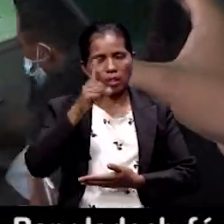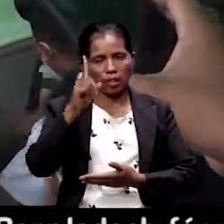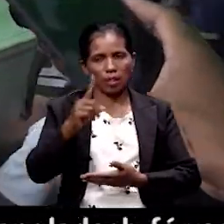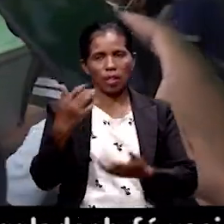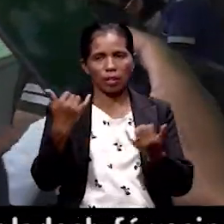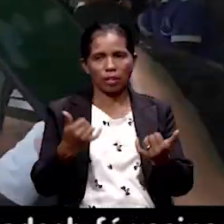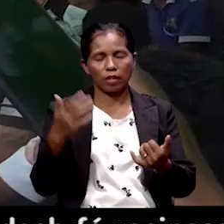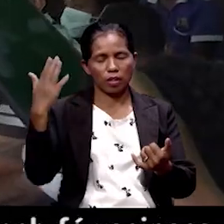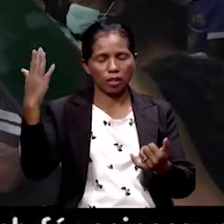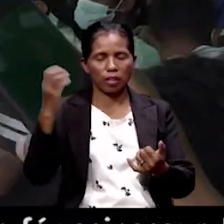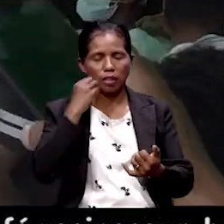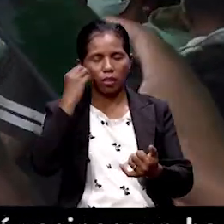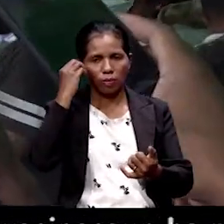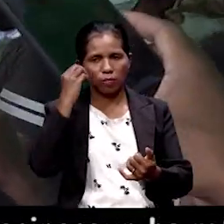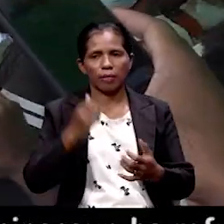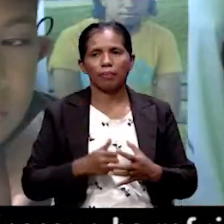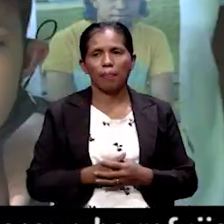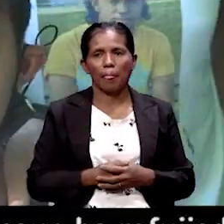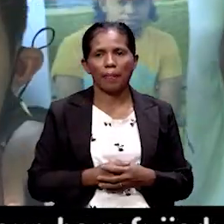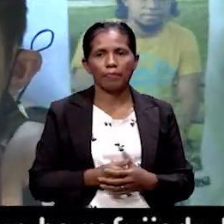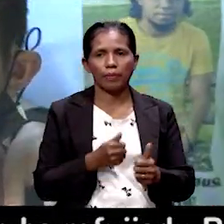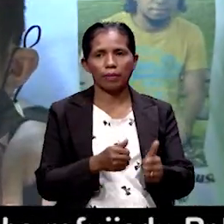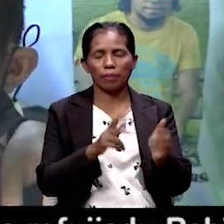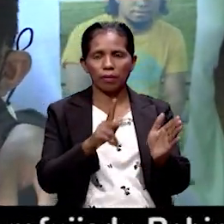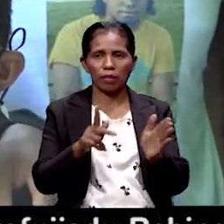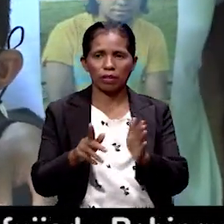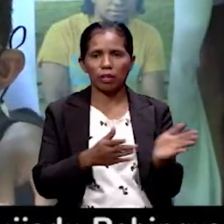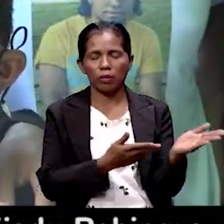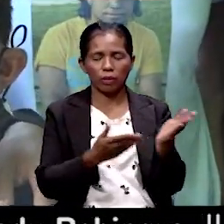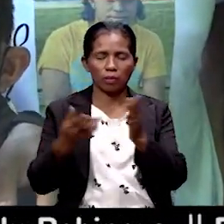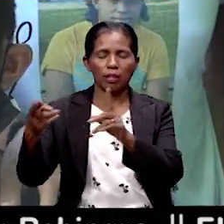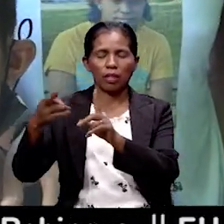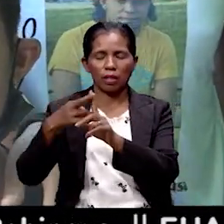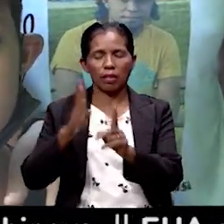rahela ihania residensi aimutin. Tirpano mate bian sehalot ya cemetery